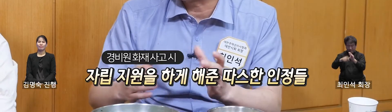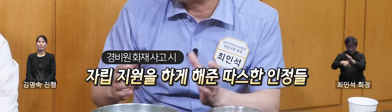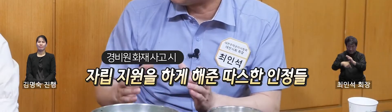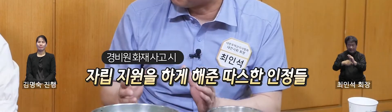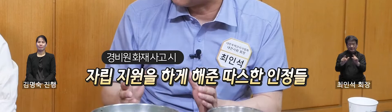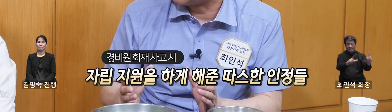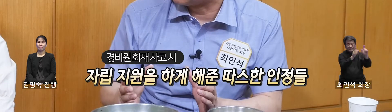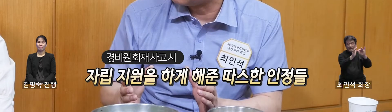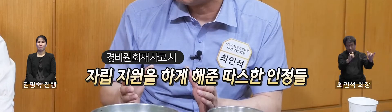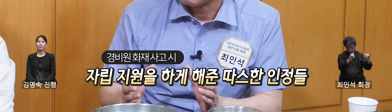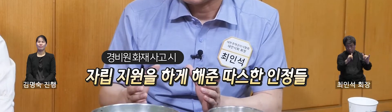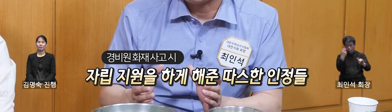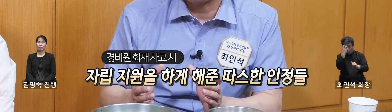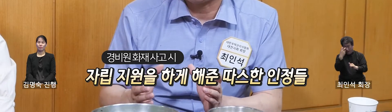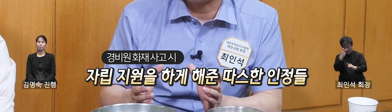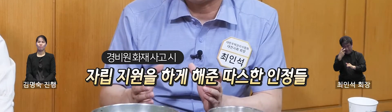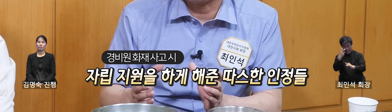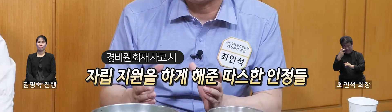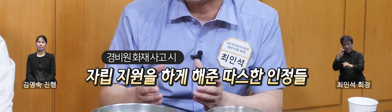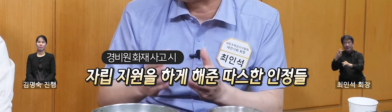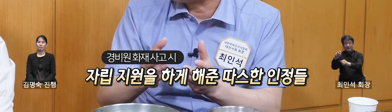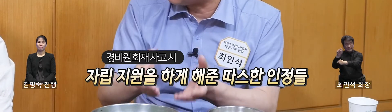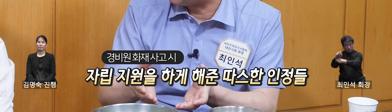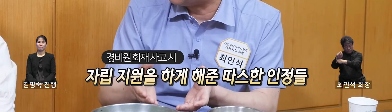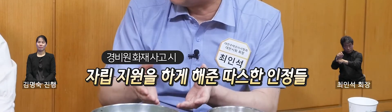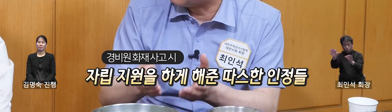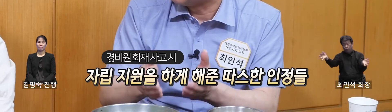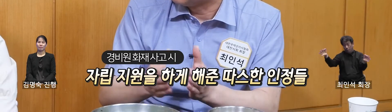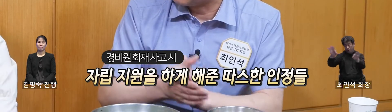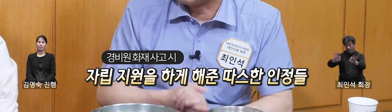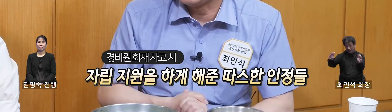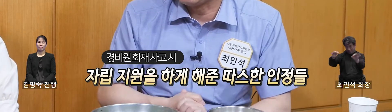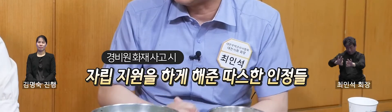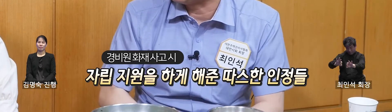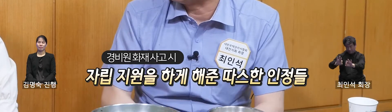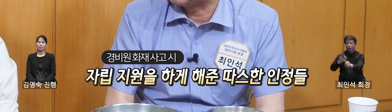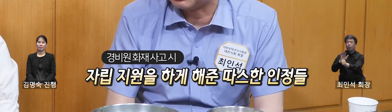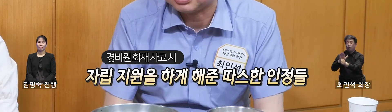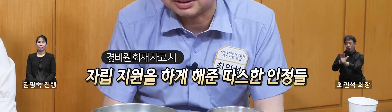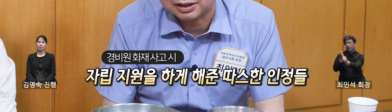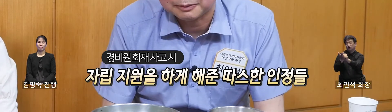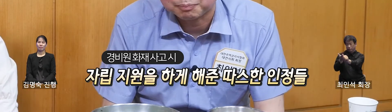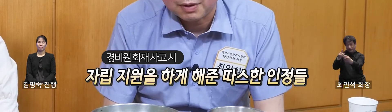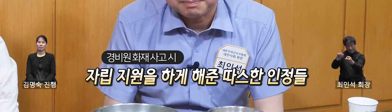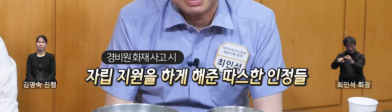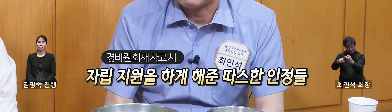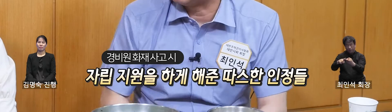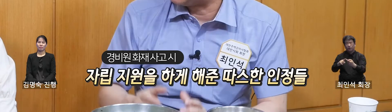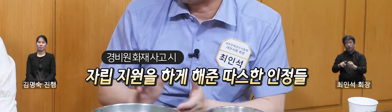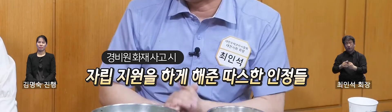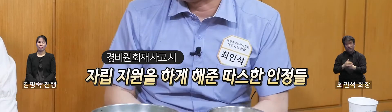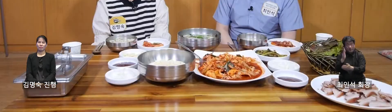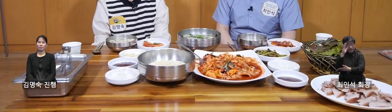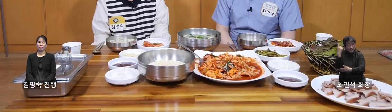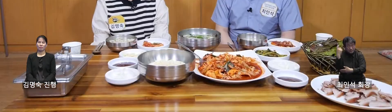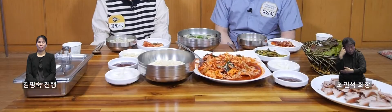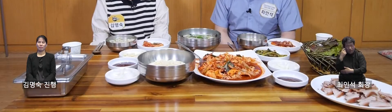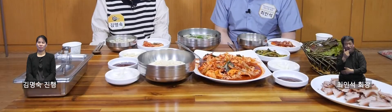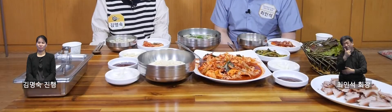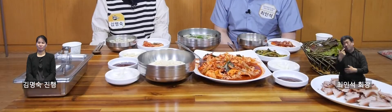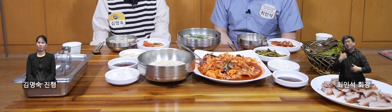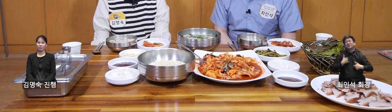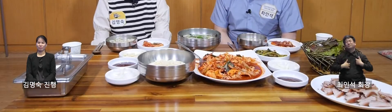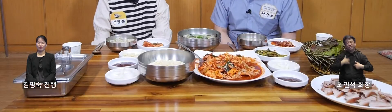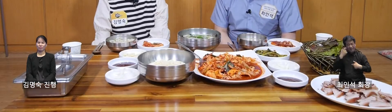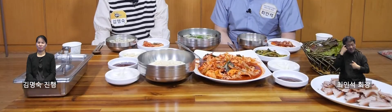이제 17일간 모아서 삶의 터전을 해서 이렇게 자료에 이제 좀 지원을 했다는 걸 듣고 있을 때는 매우 아주 기쁘게 생각을